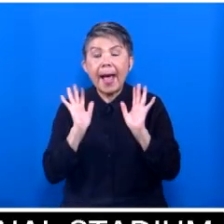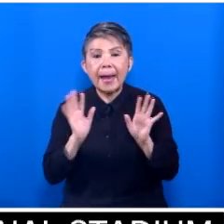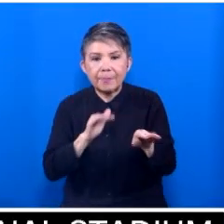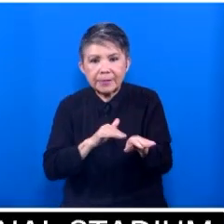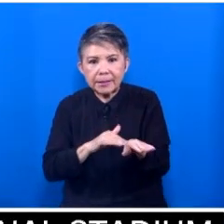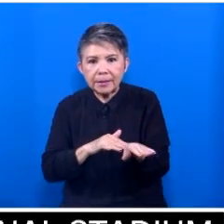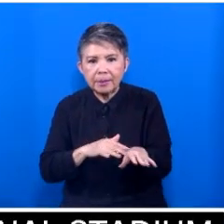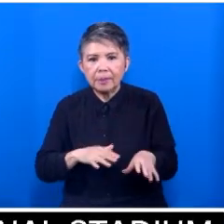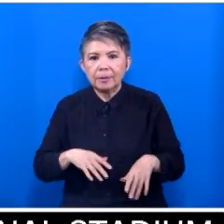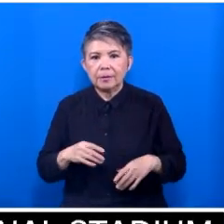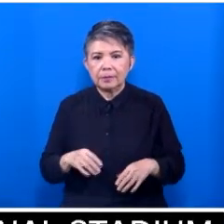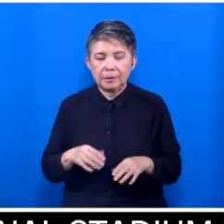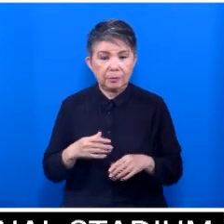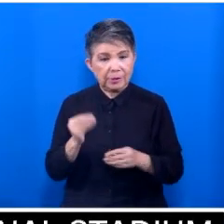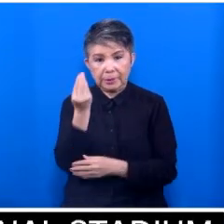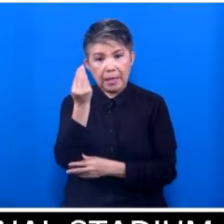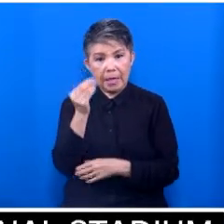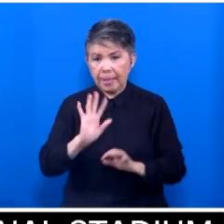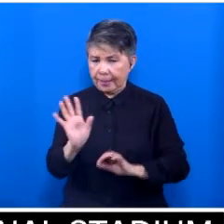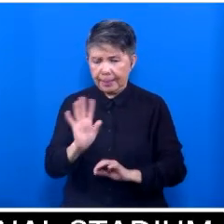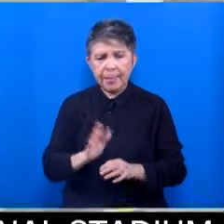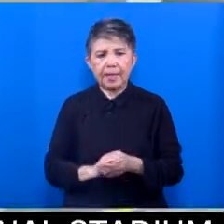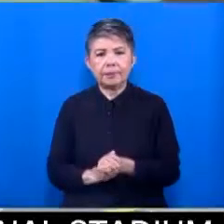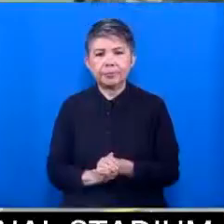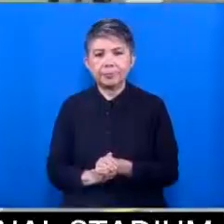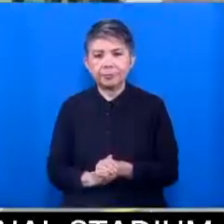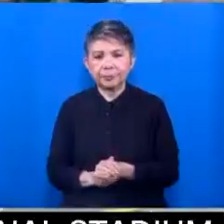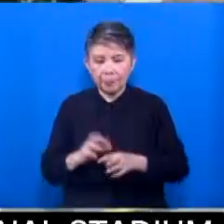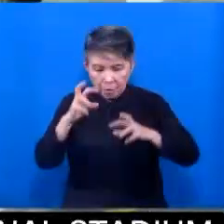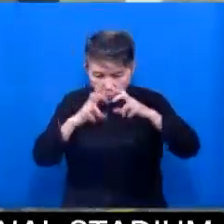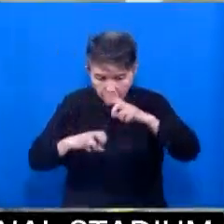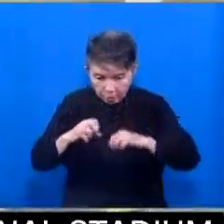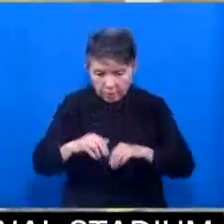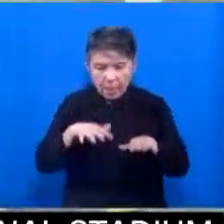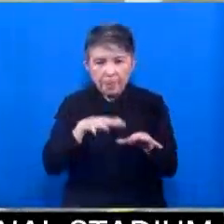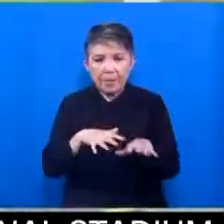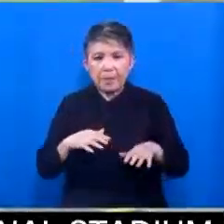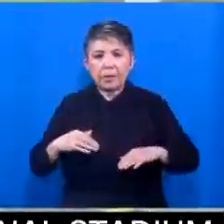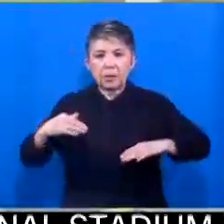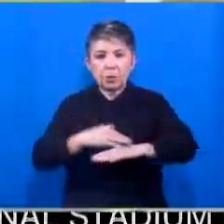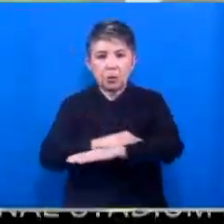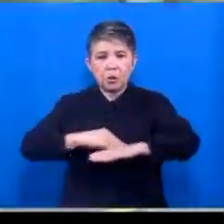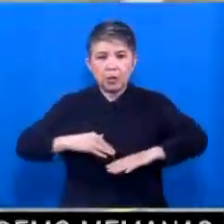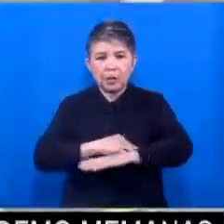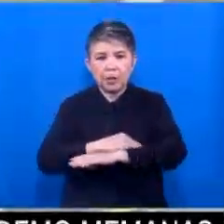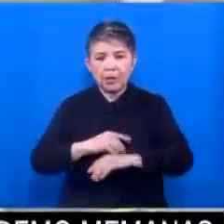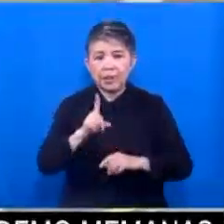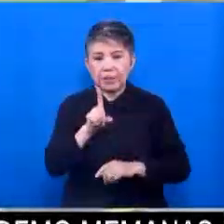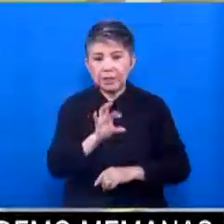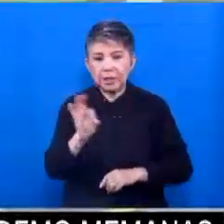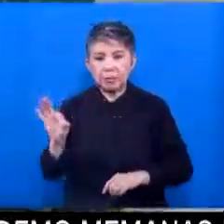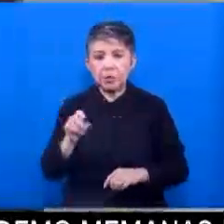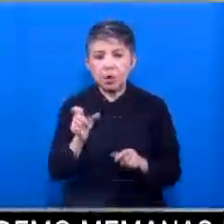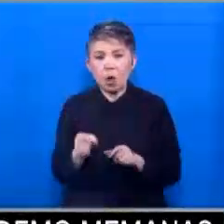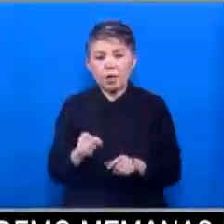lebih macet daripada ibu kota Jakarta. INRIX mengkaji tingkat kepadatan lalu lintas di 1.000 kota di dunia.